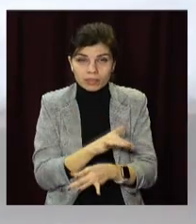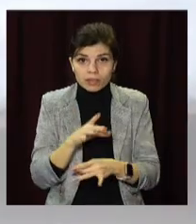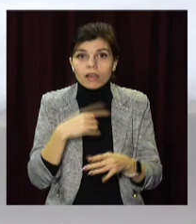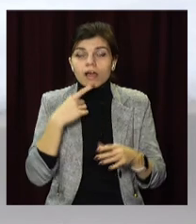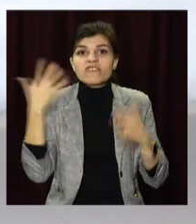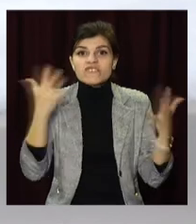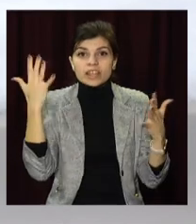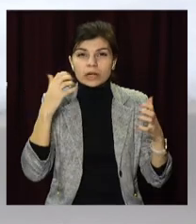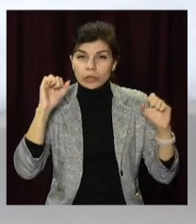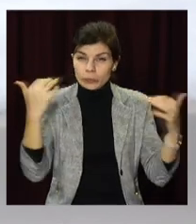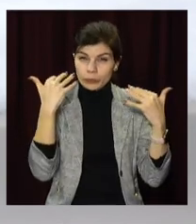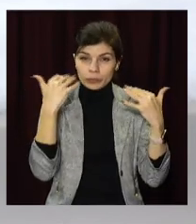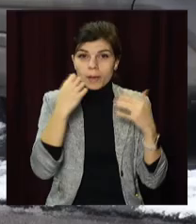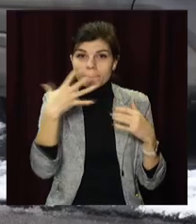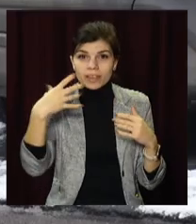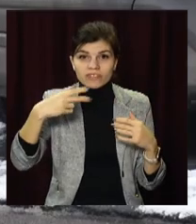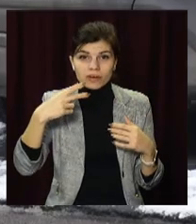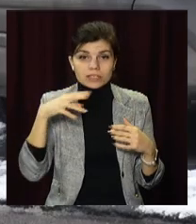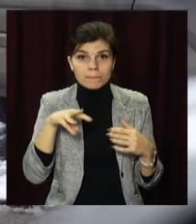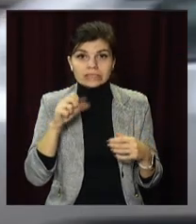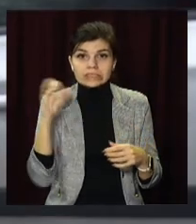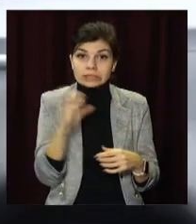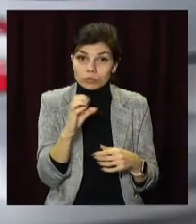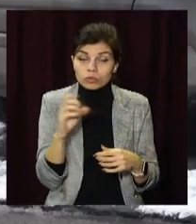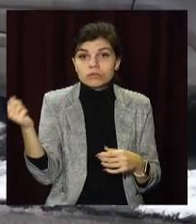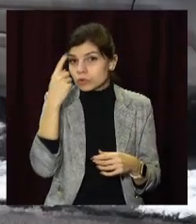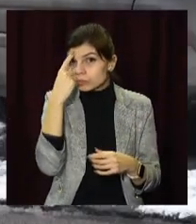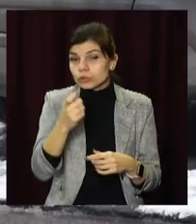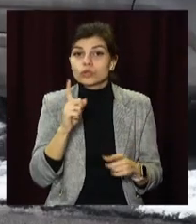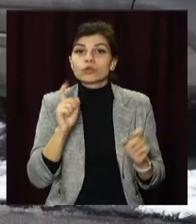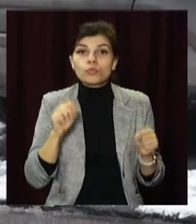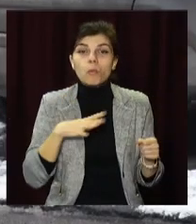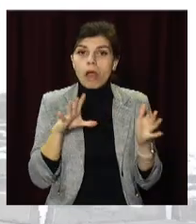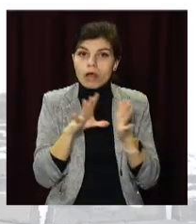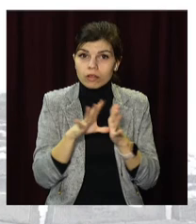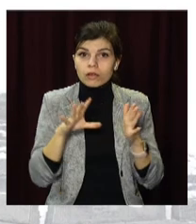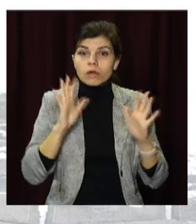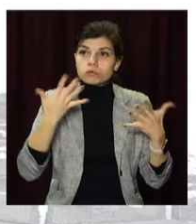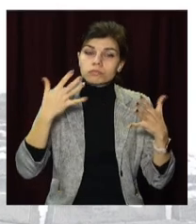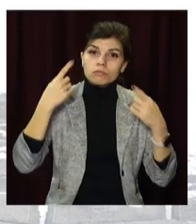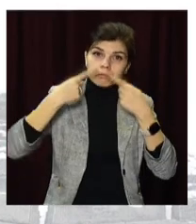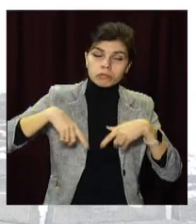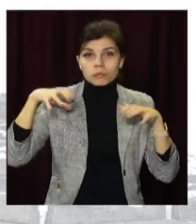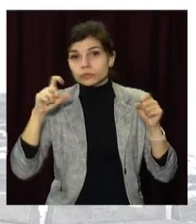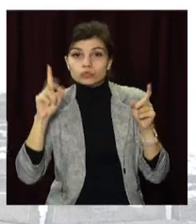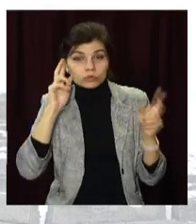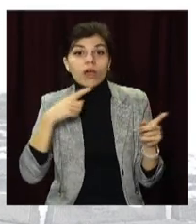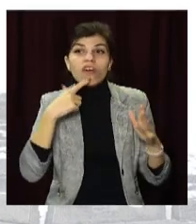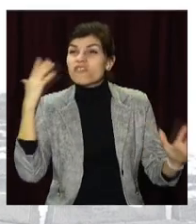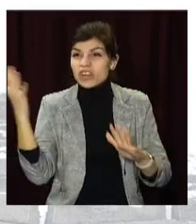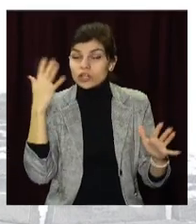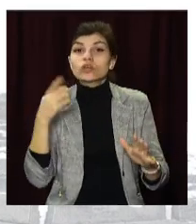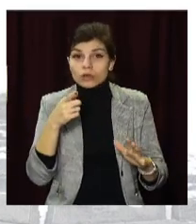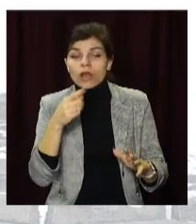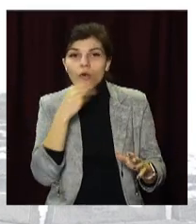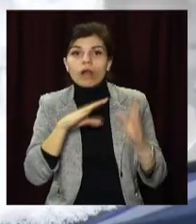до 15-20 метрів за секунду. Мешканців області попереджають про можливі перебої з електрикою та рухом транспорту. Радять у вітряну